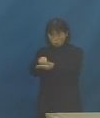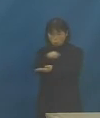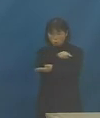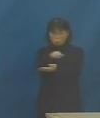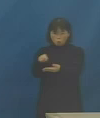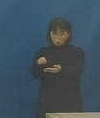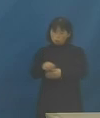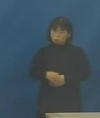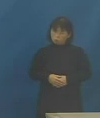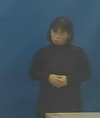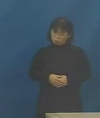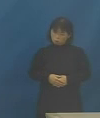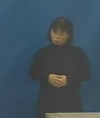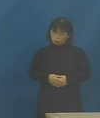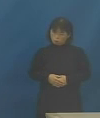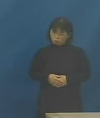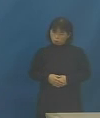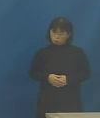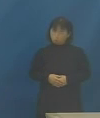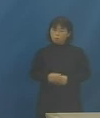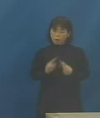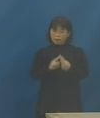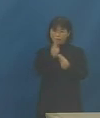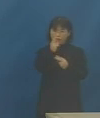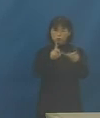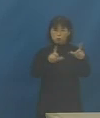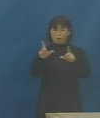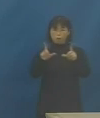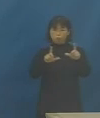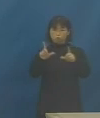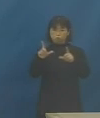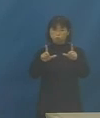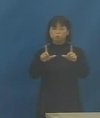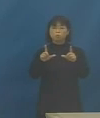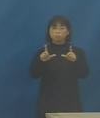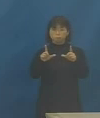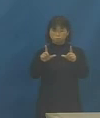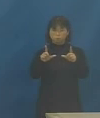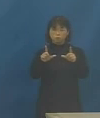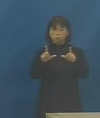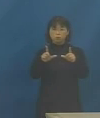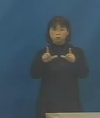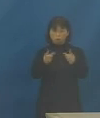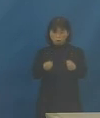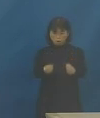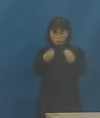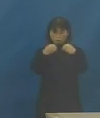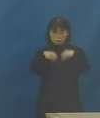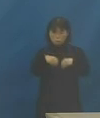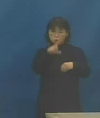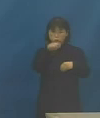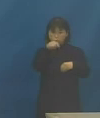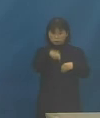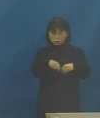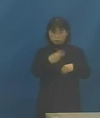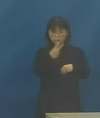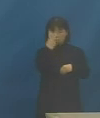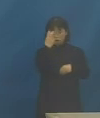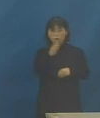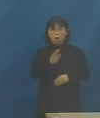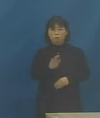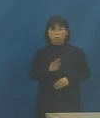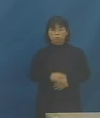くくりのaまあ遺伝子タイプがあの入ってくる検出されるようになりまし